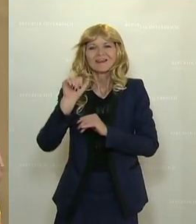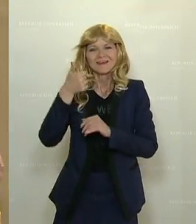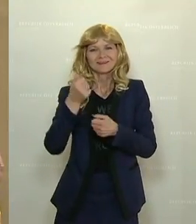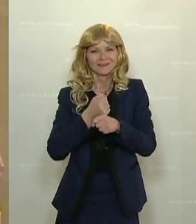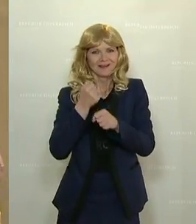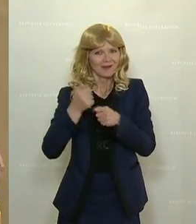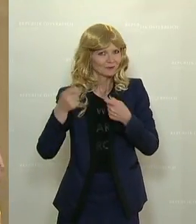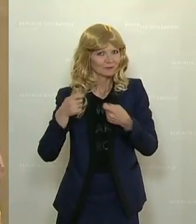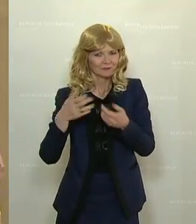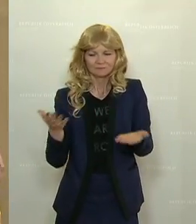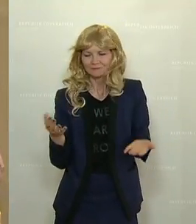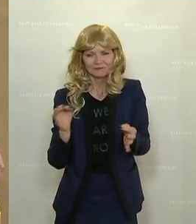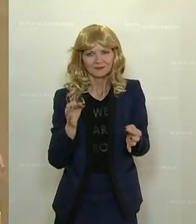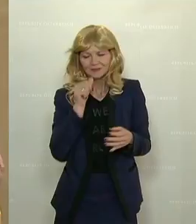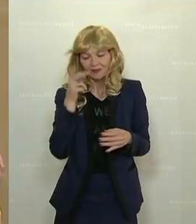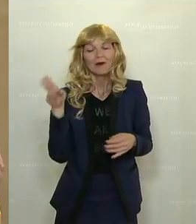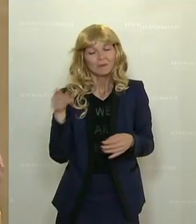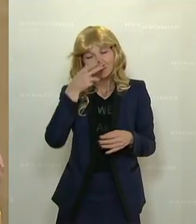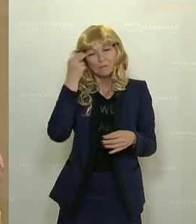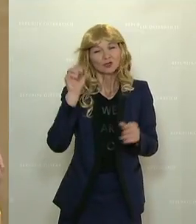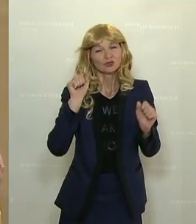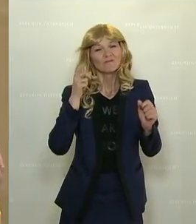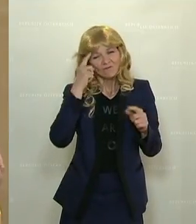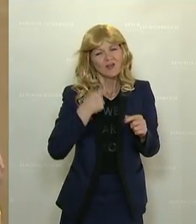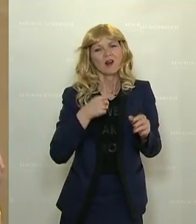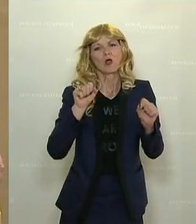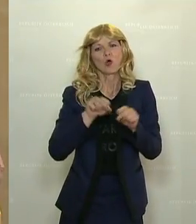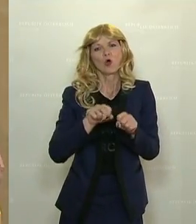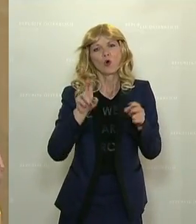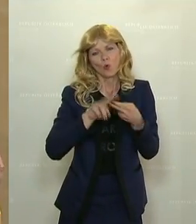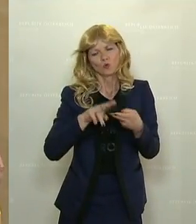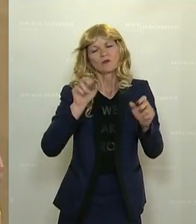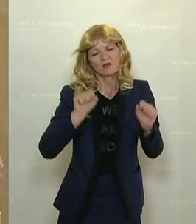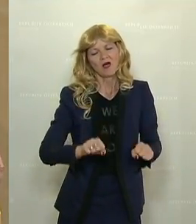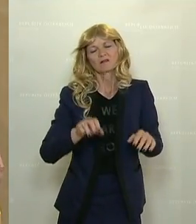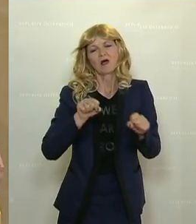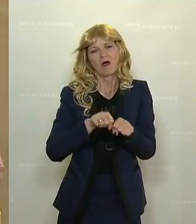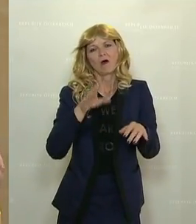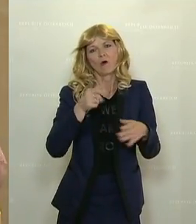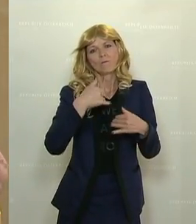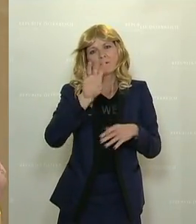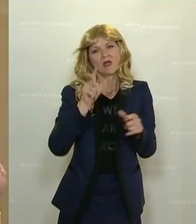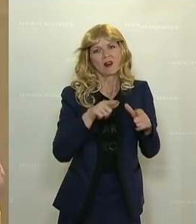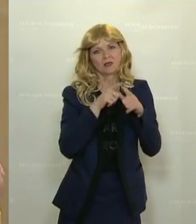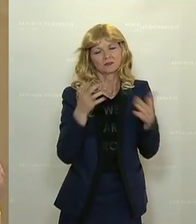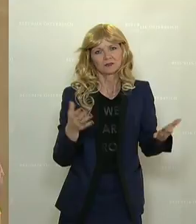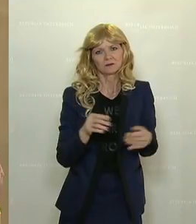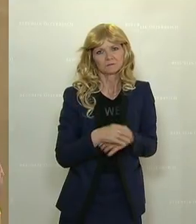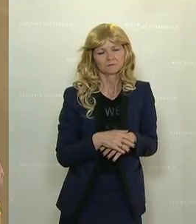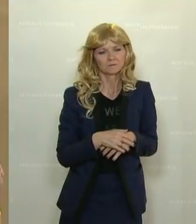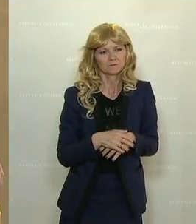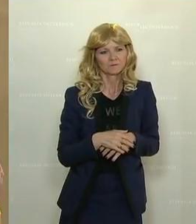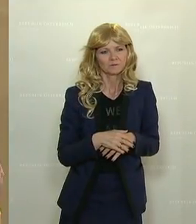Menschen wollen und können mehr leisten. Die Arbeitslosenquote in diesem Bereich ist von 2007 bis 2017